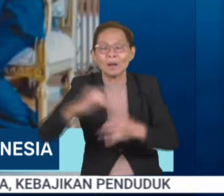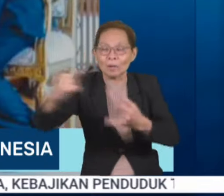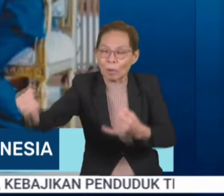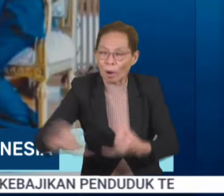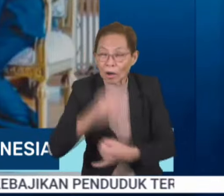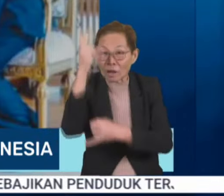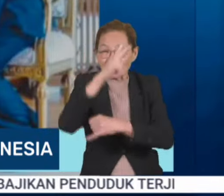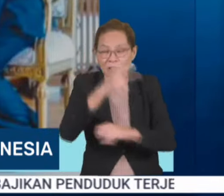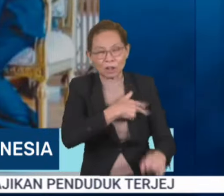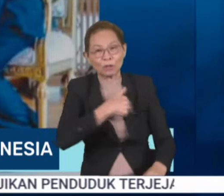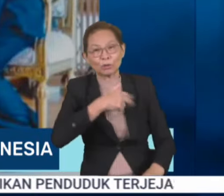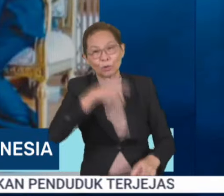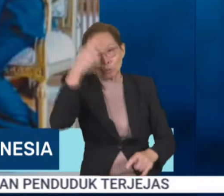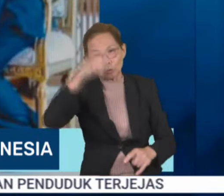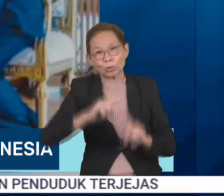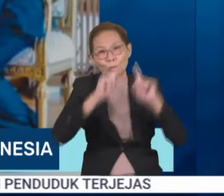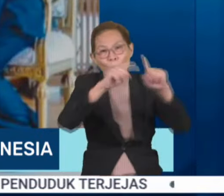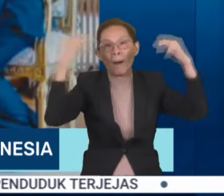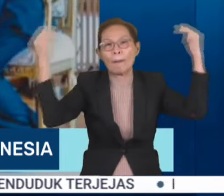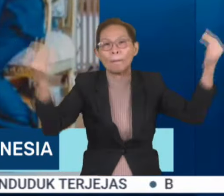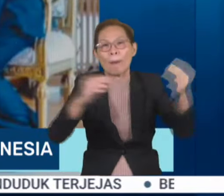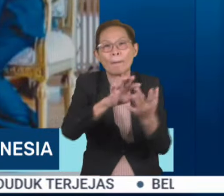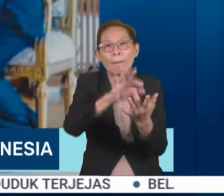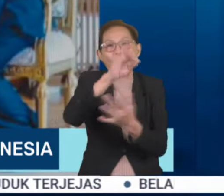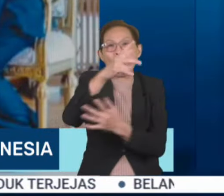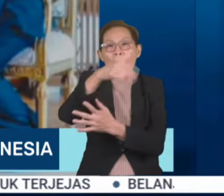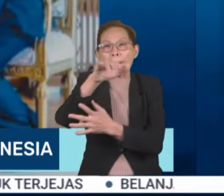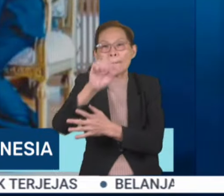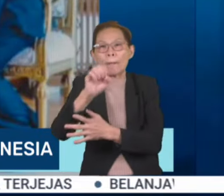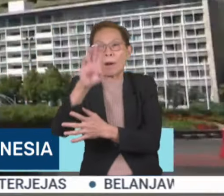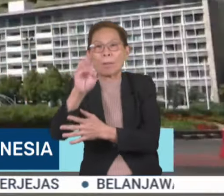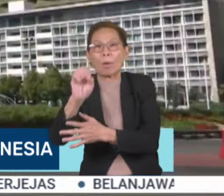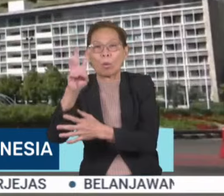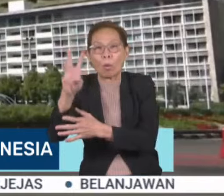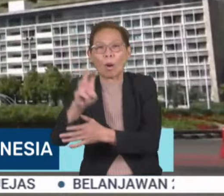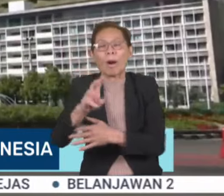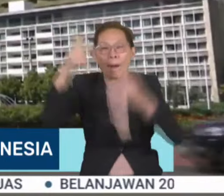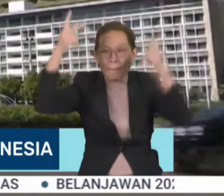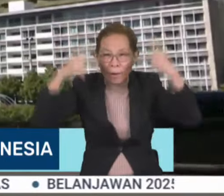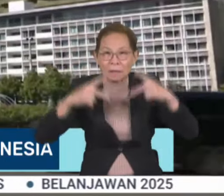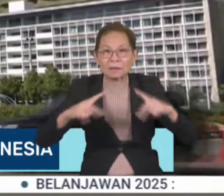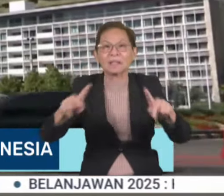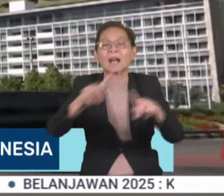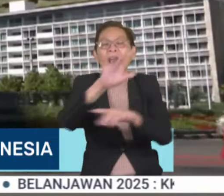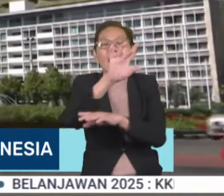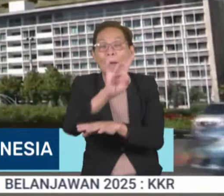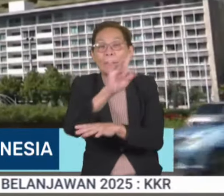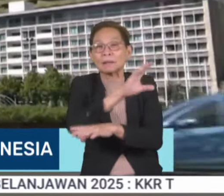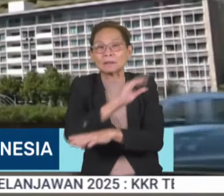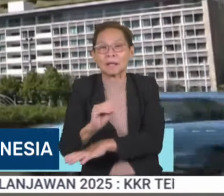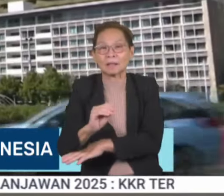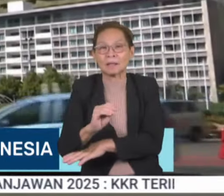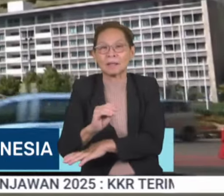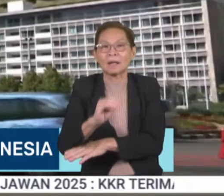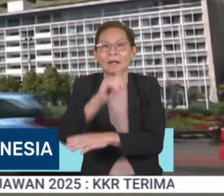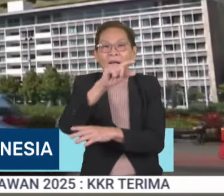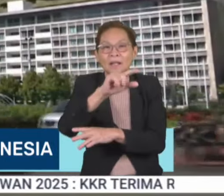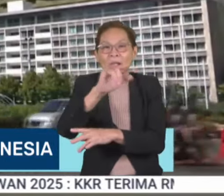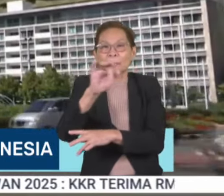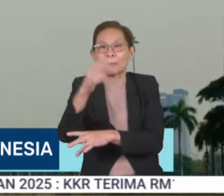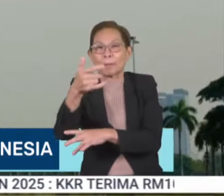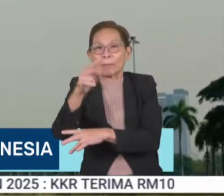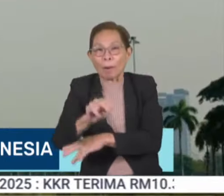undangan Kerajaan Indonesia untuk menghadiri Majlis Pelantikan Prabowo Subianto sebagai Presiden ke-8 dan Gibran Raka Buming